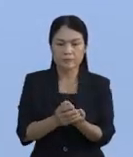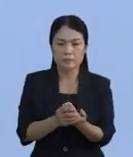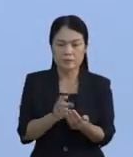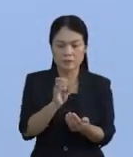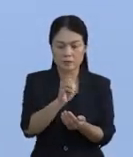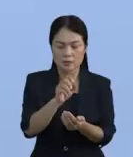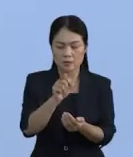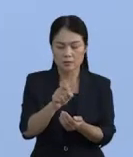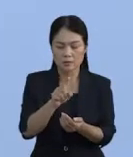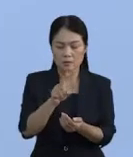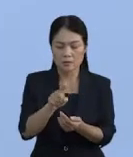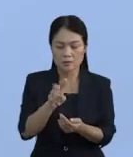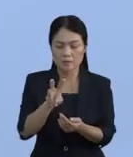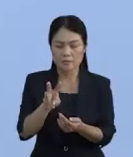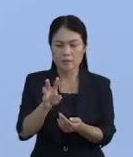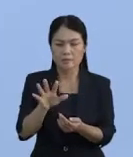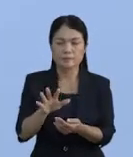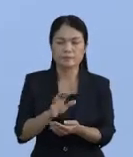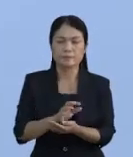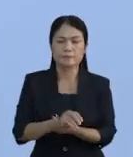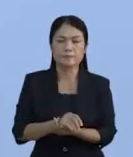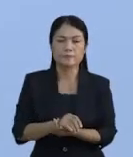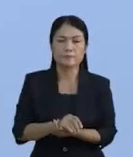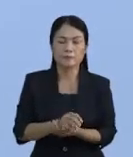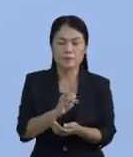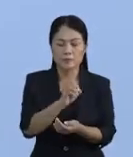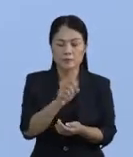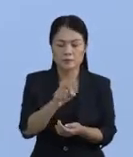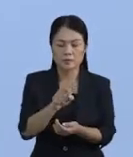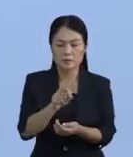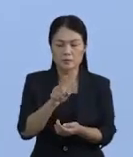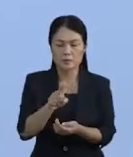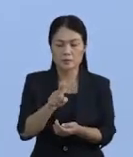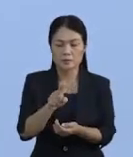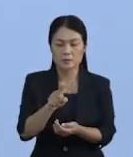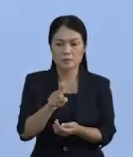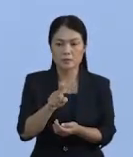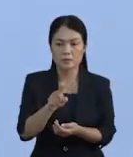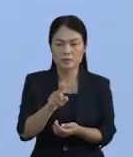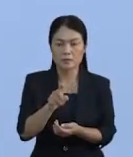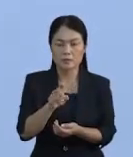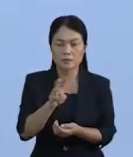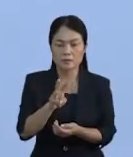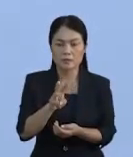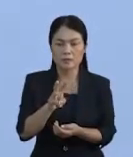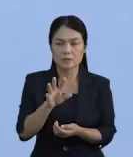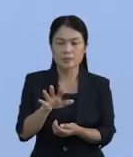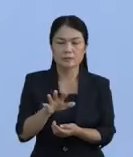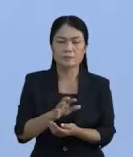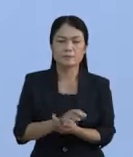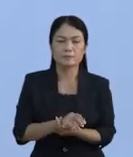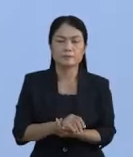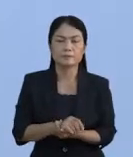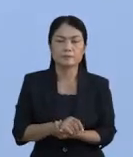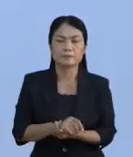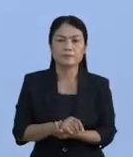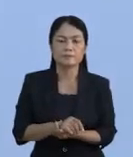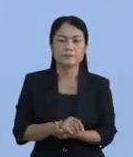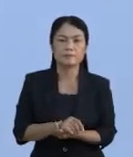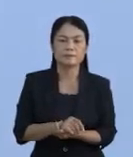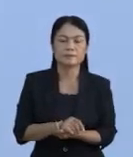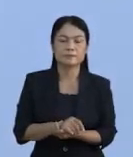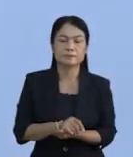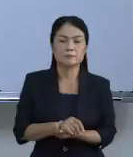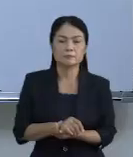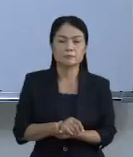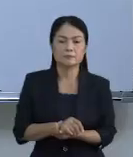sốn chất mùi rối xám sập pram và sốn chất mùi rối xám sập pram